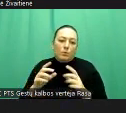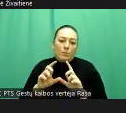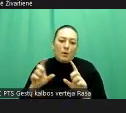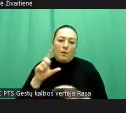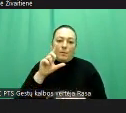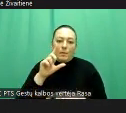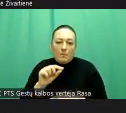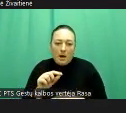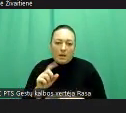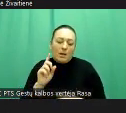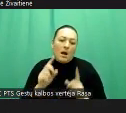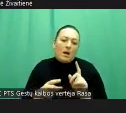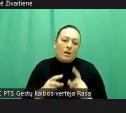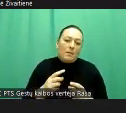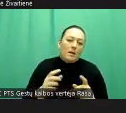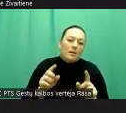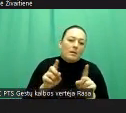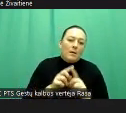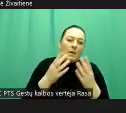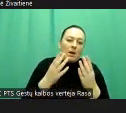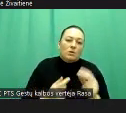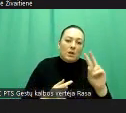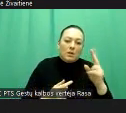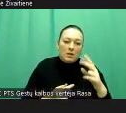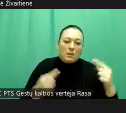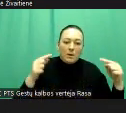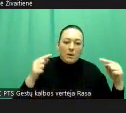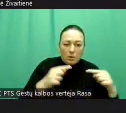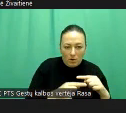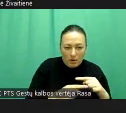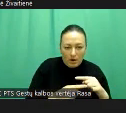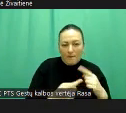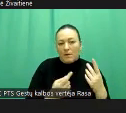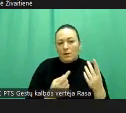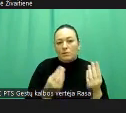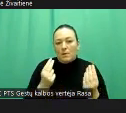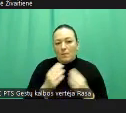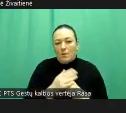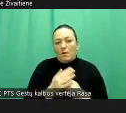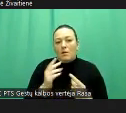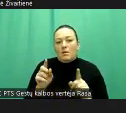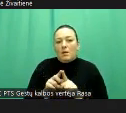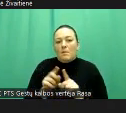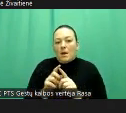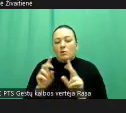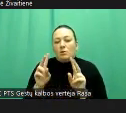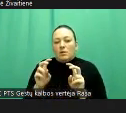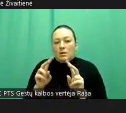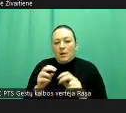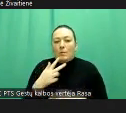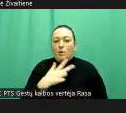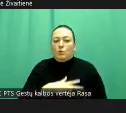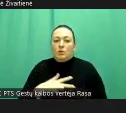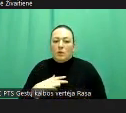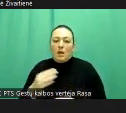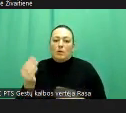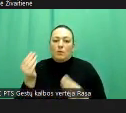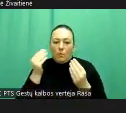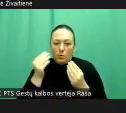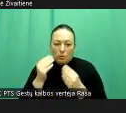pirmadienį, arba analizuoti tą pačią temą antradienį per geografijos pamoką ir vėlgi tą pačią temą socialinių mokslų